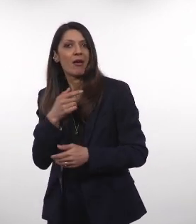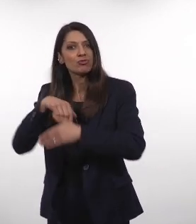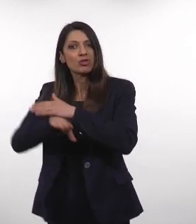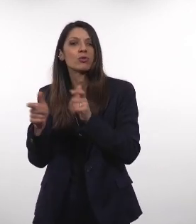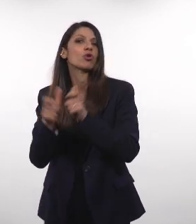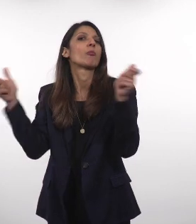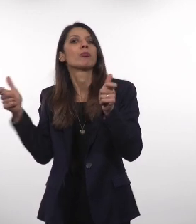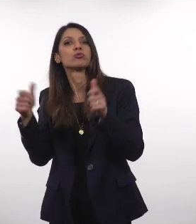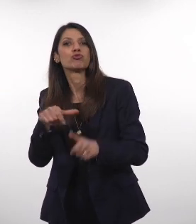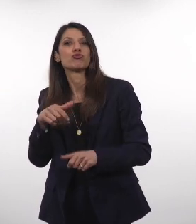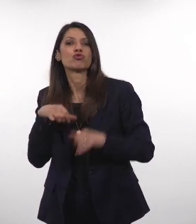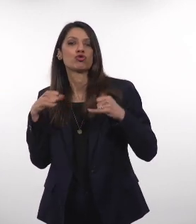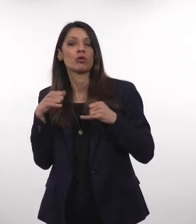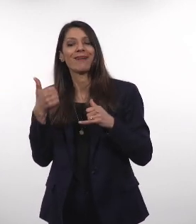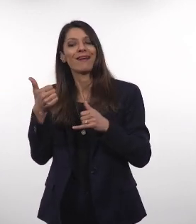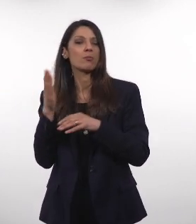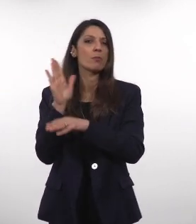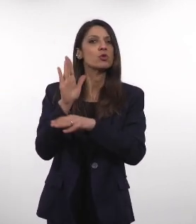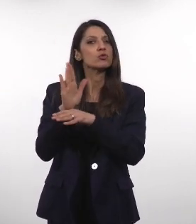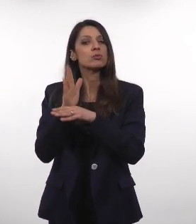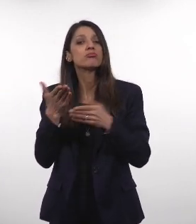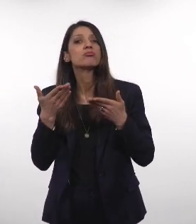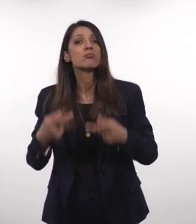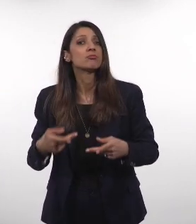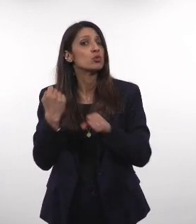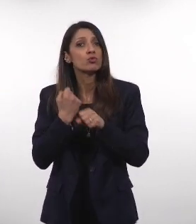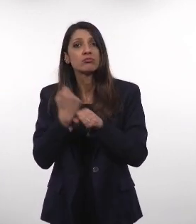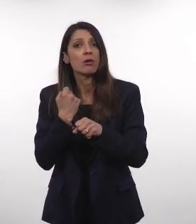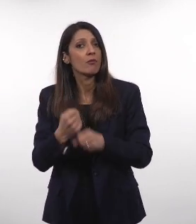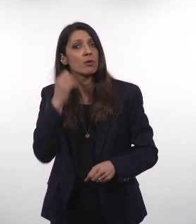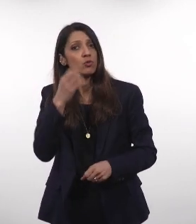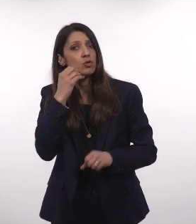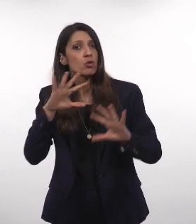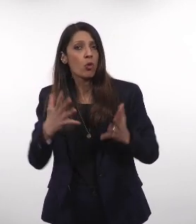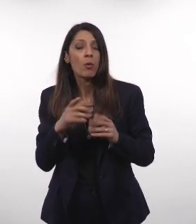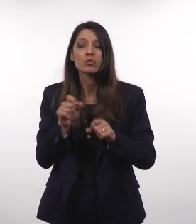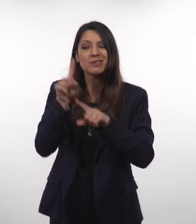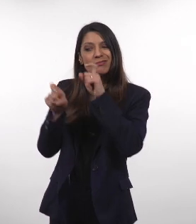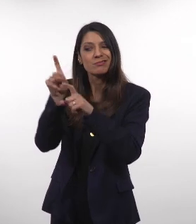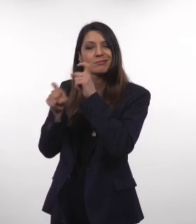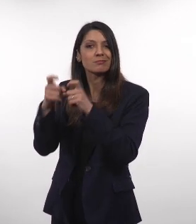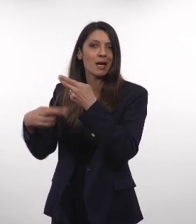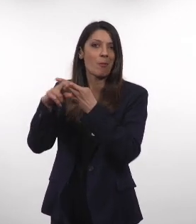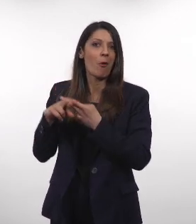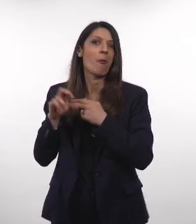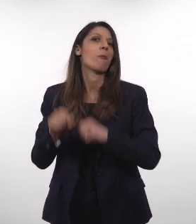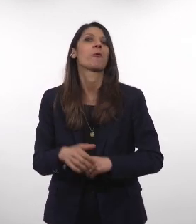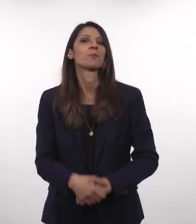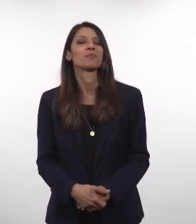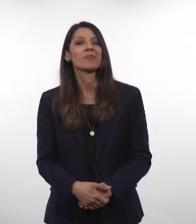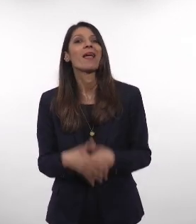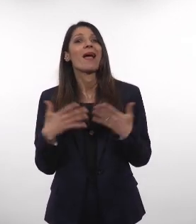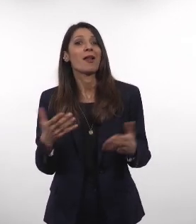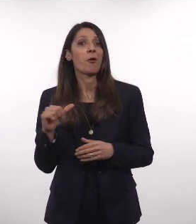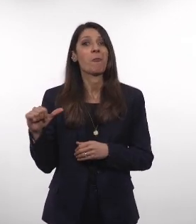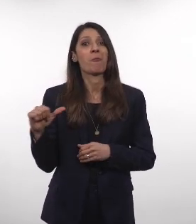témoignage, de sa pratique au quotidien et qui posera des questions à notre principale intervenante. J'aimerais commencer